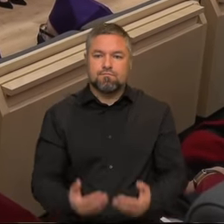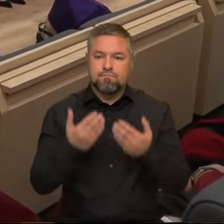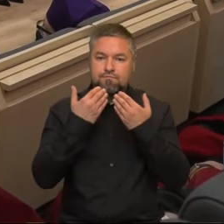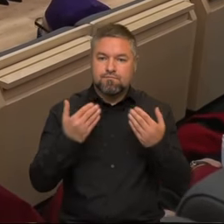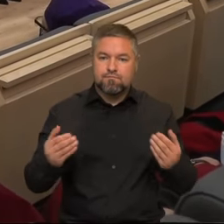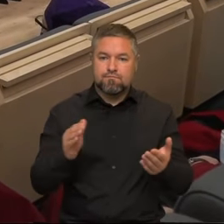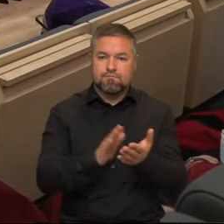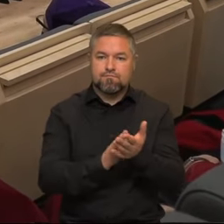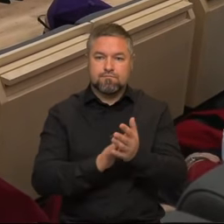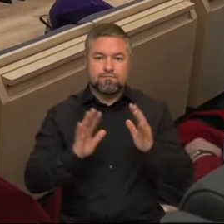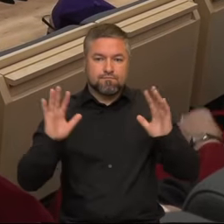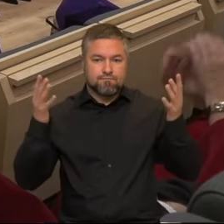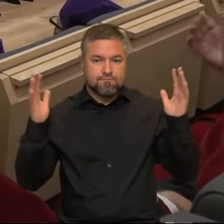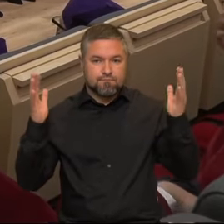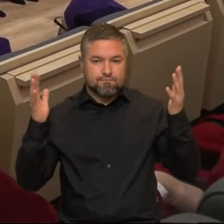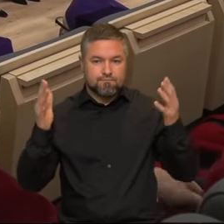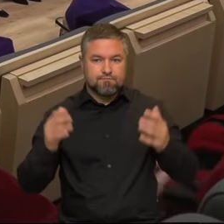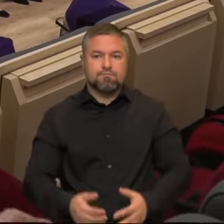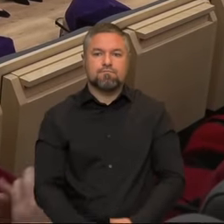Podziękujmy nagrodzonym brawami.